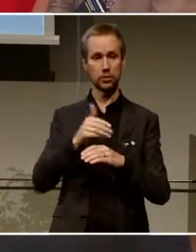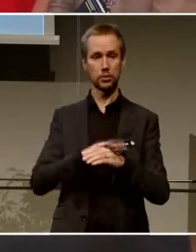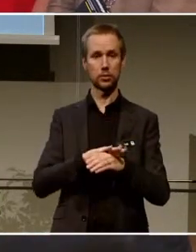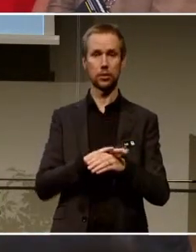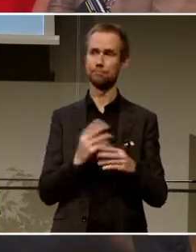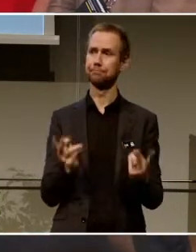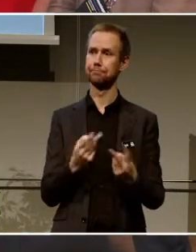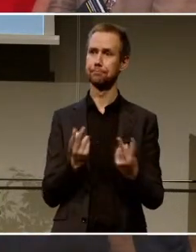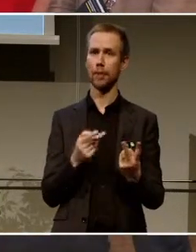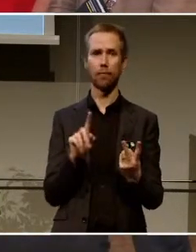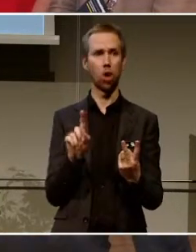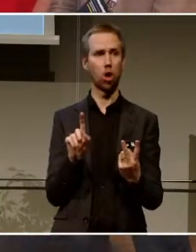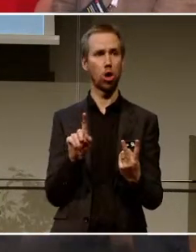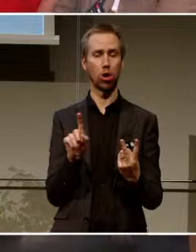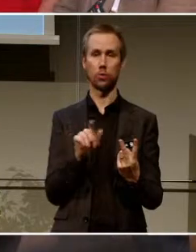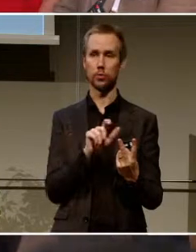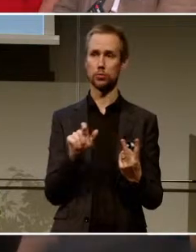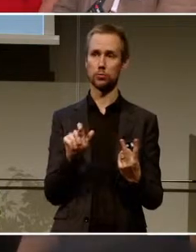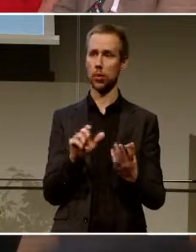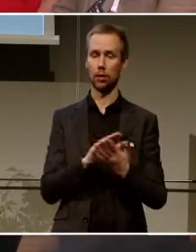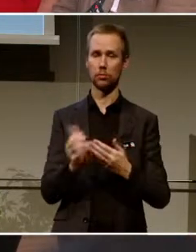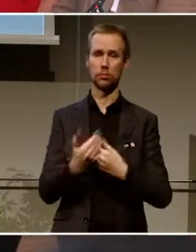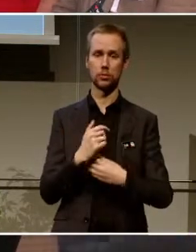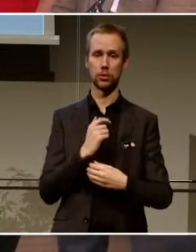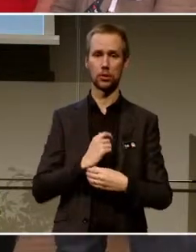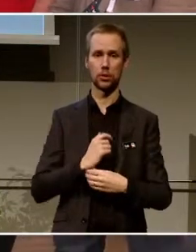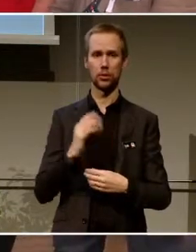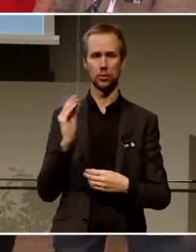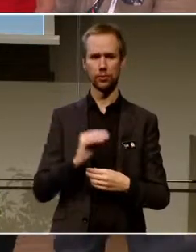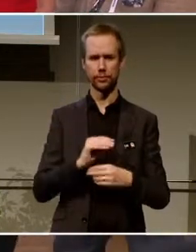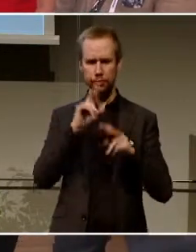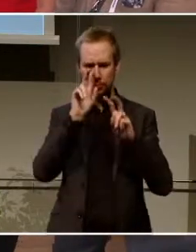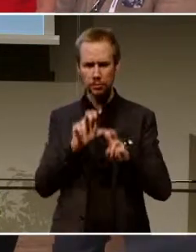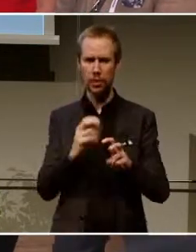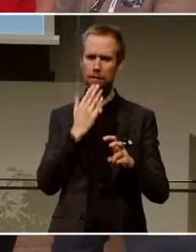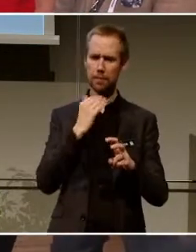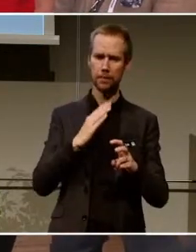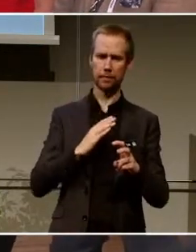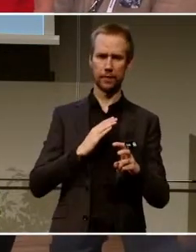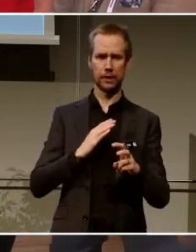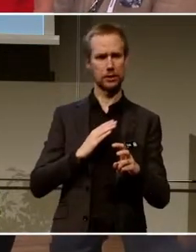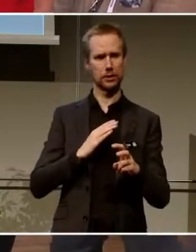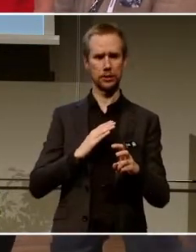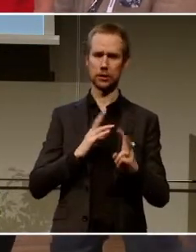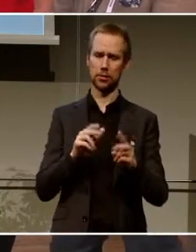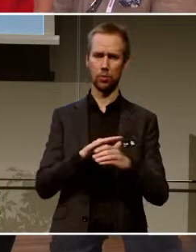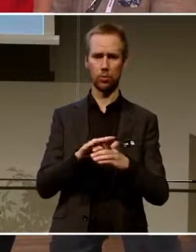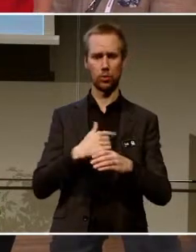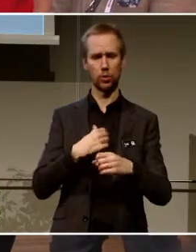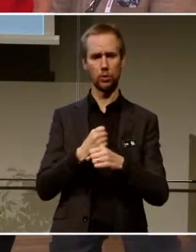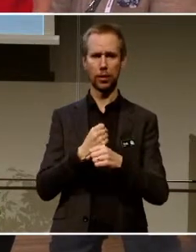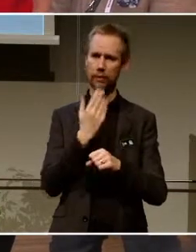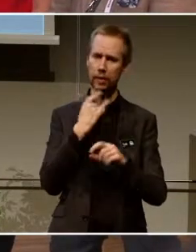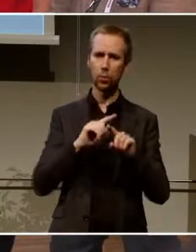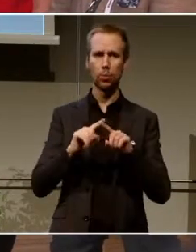mig, och försöka lista ut då vilka finns i området där jag jobbar med, vilka organisationer eller